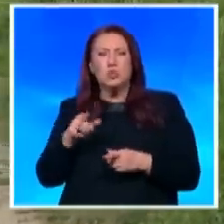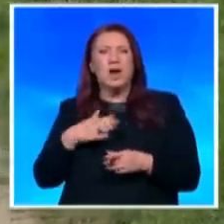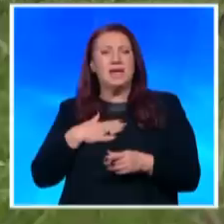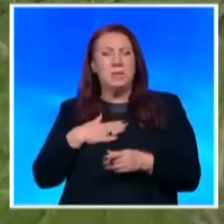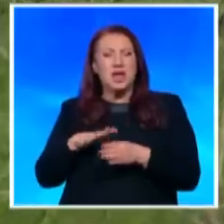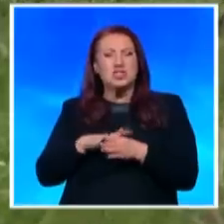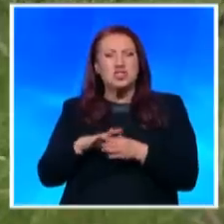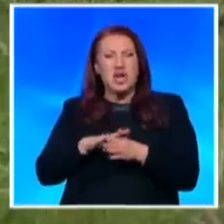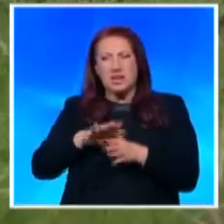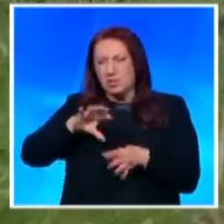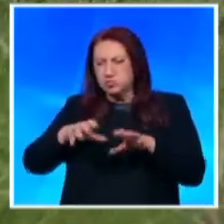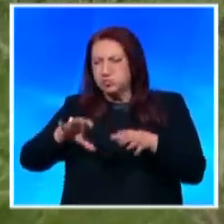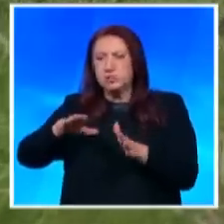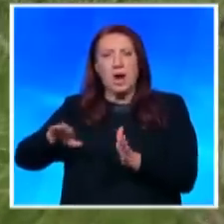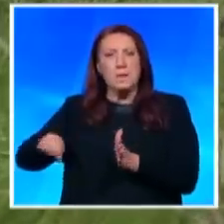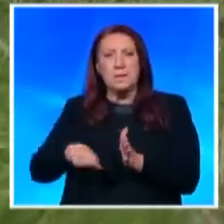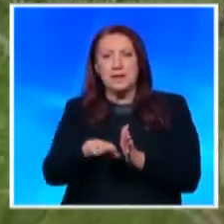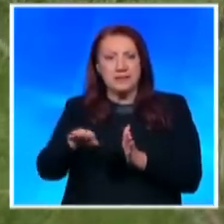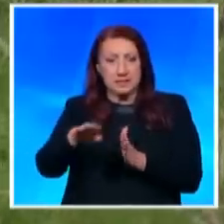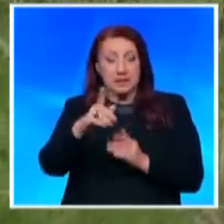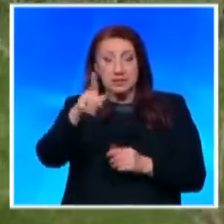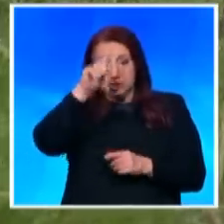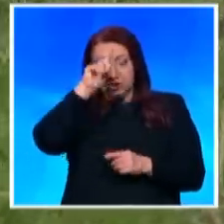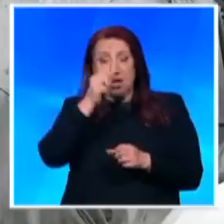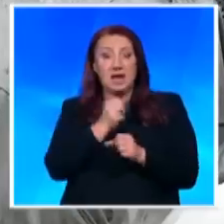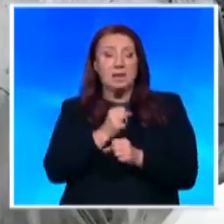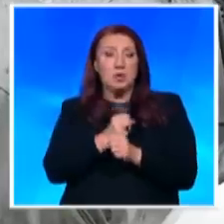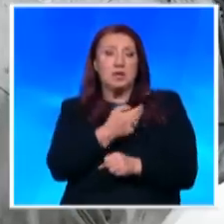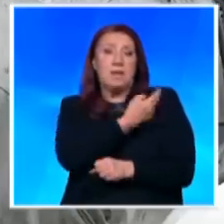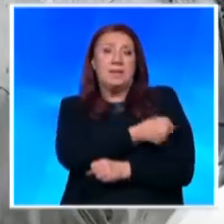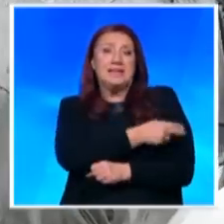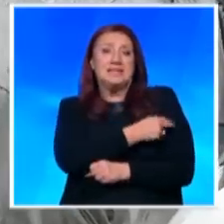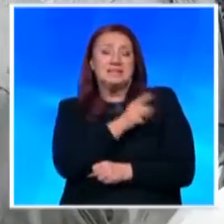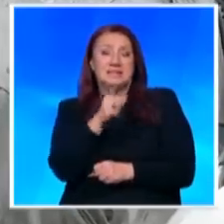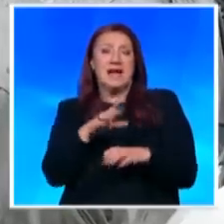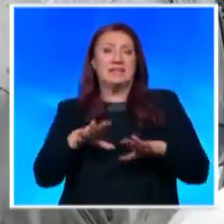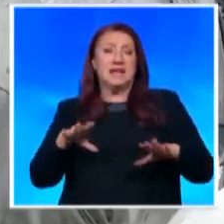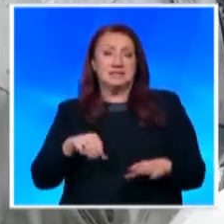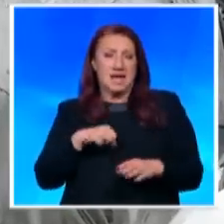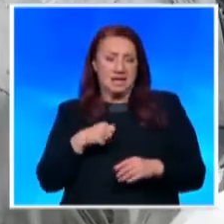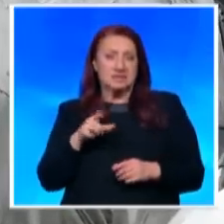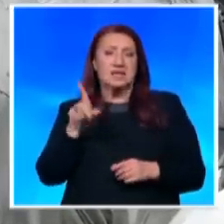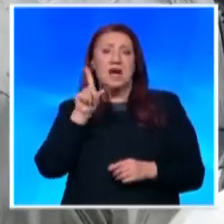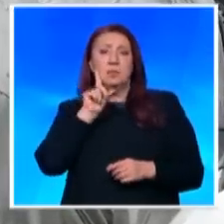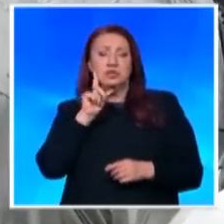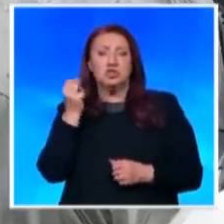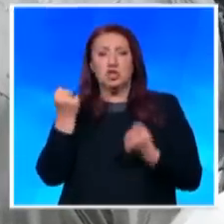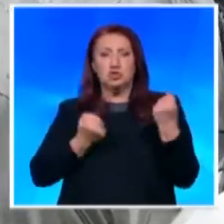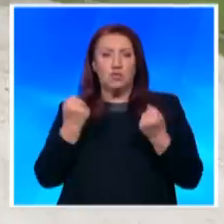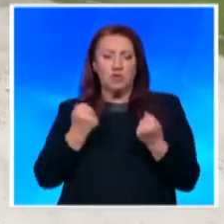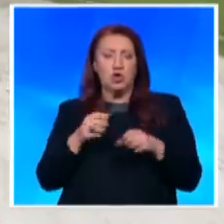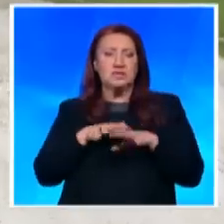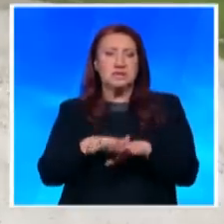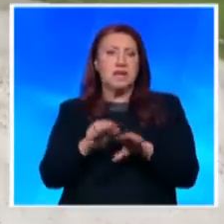път. Генка е работила като медицинска сестра в детска ясла в Разград, а мъжът е шофьор в системата на образованието. Техни